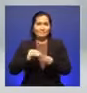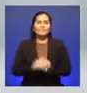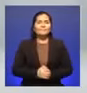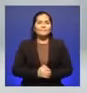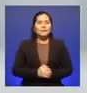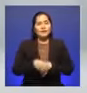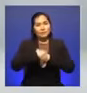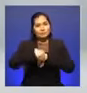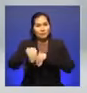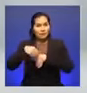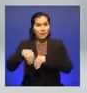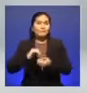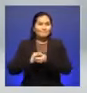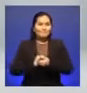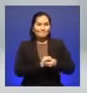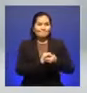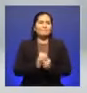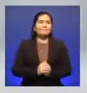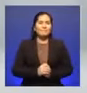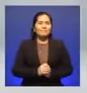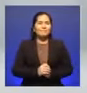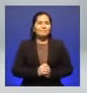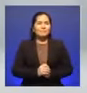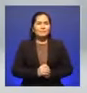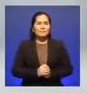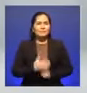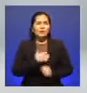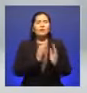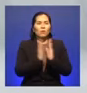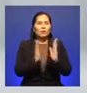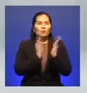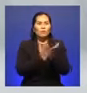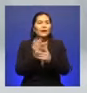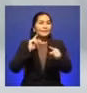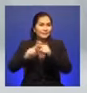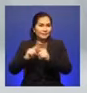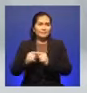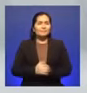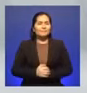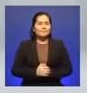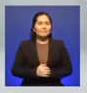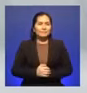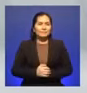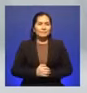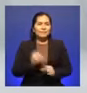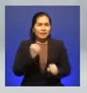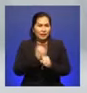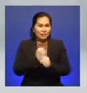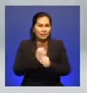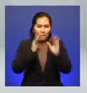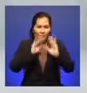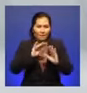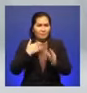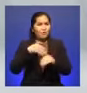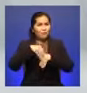แล้วก็เครือข่ายในสไลด์สุดท้ายนะคะที่คุณศิรัตน์พยายามขอบคุณผู้มีส่วนเกี่ยวข้องงานนี้ต้องมีหลายส่วนเข้าม